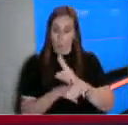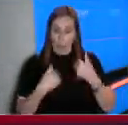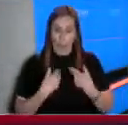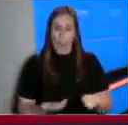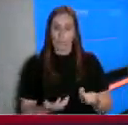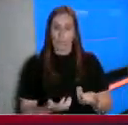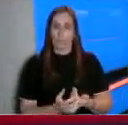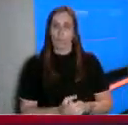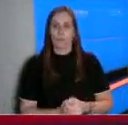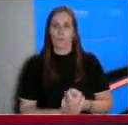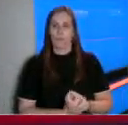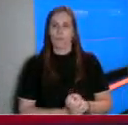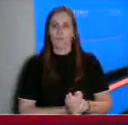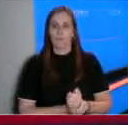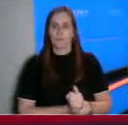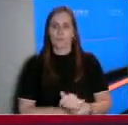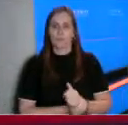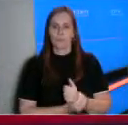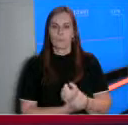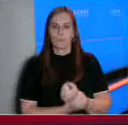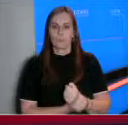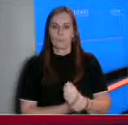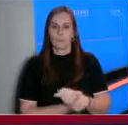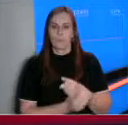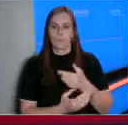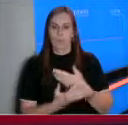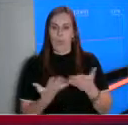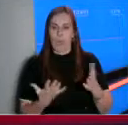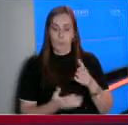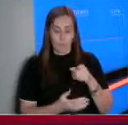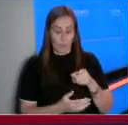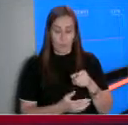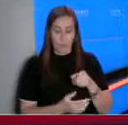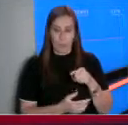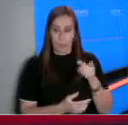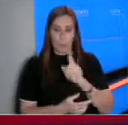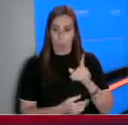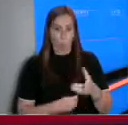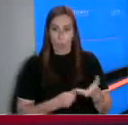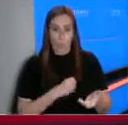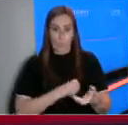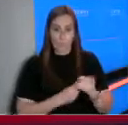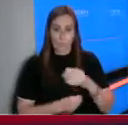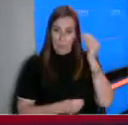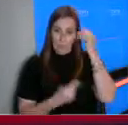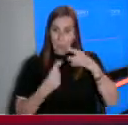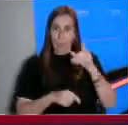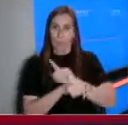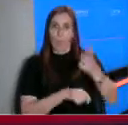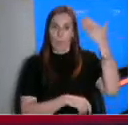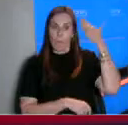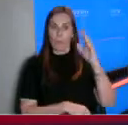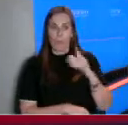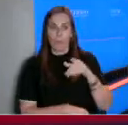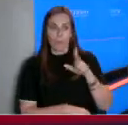עלינו. באופן קטגורי כזה, א', זה לא קיים בסל הישראלי, ב', זה לא מוסרי, ג', זה מזכיר את ימי הביניים,